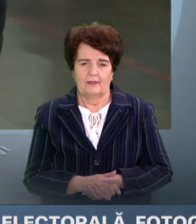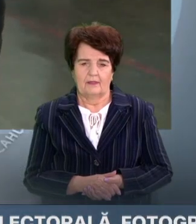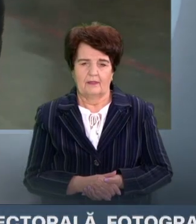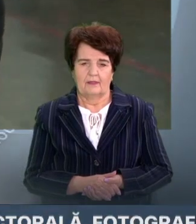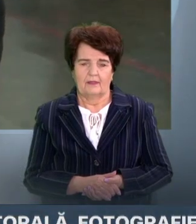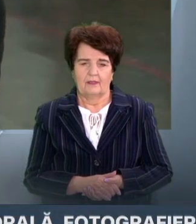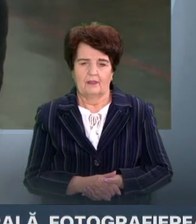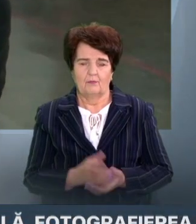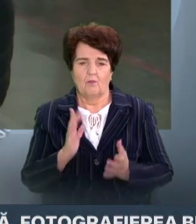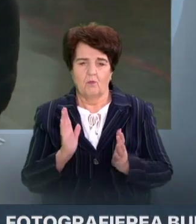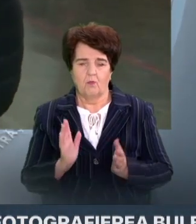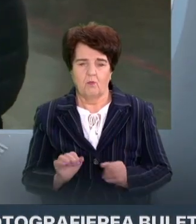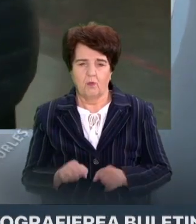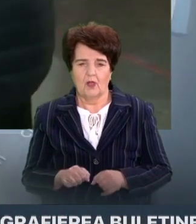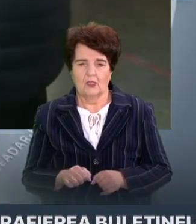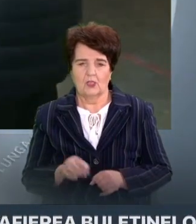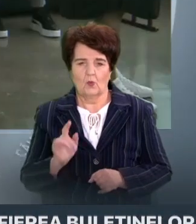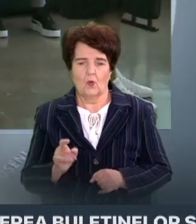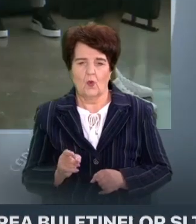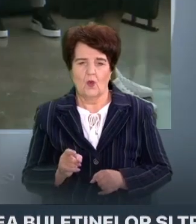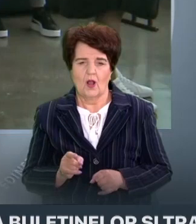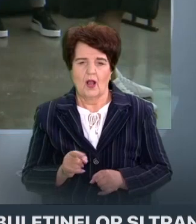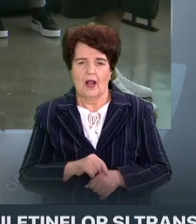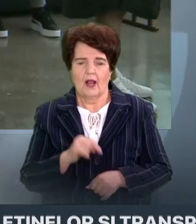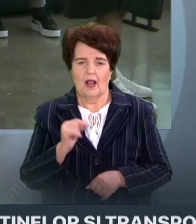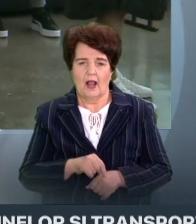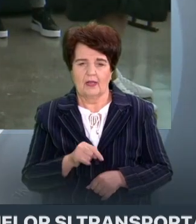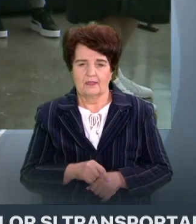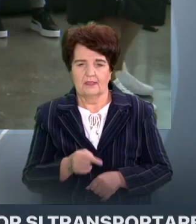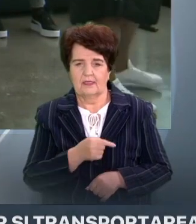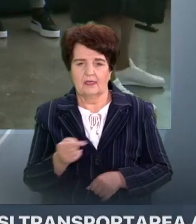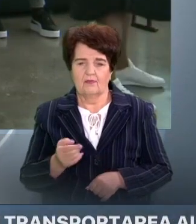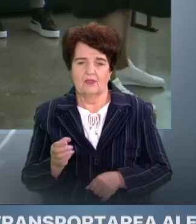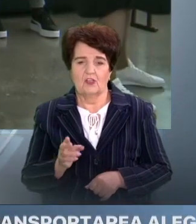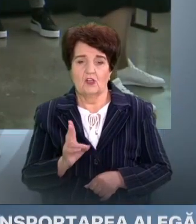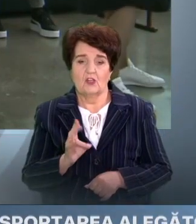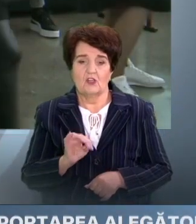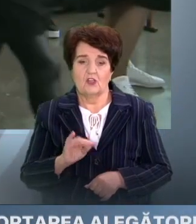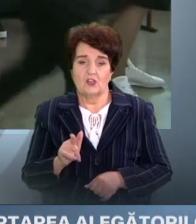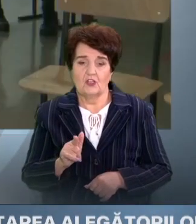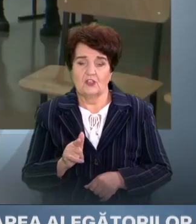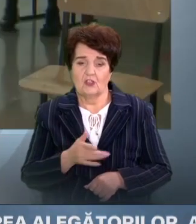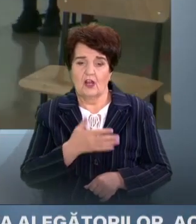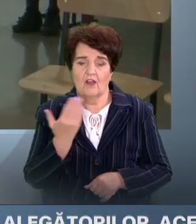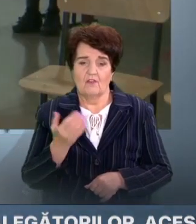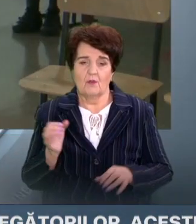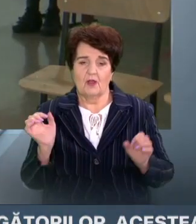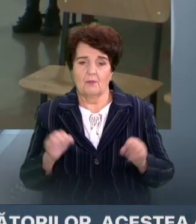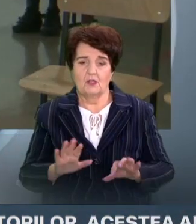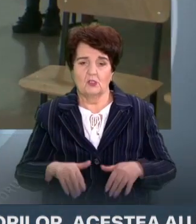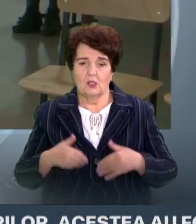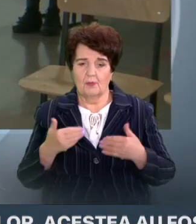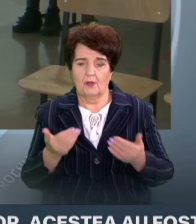sau o reacție poate negativă la adresa Uniunii Europene în regiunea dată, dacă nici măcar nu avem capacitatea să propunem